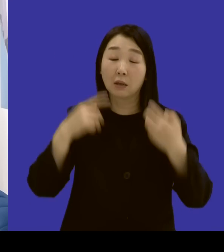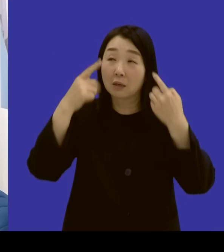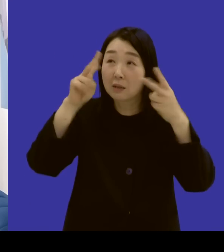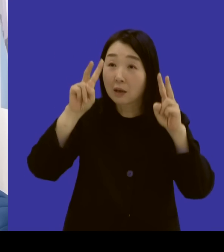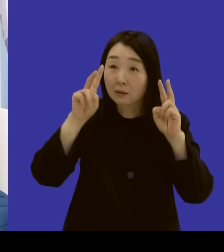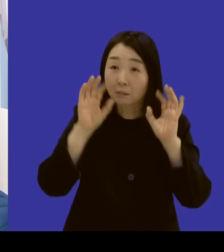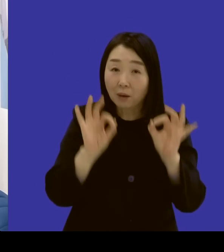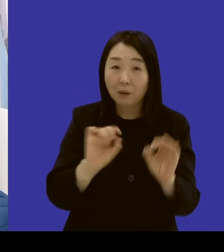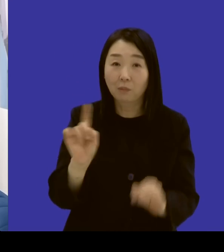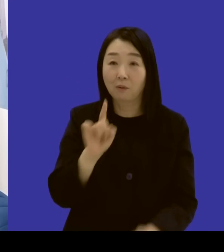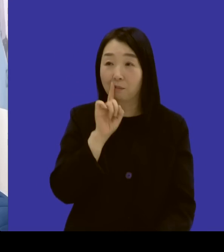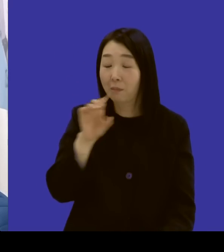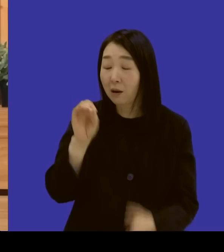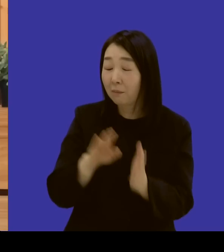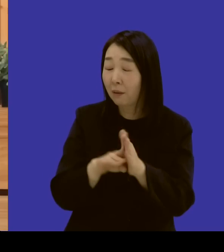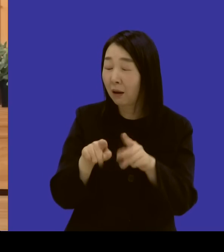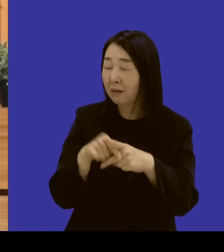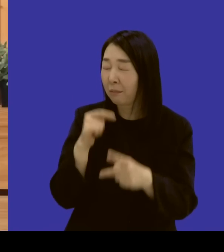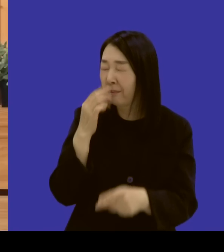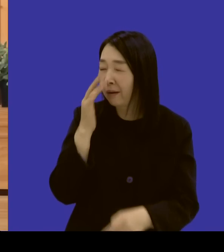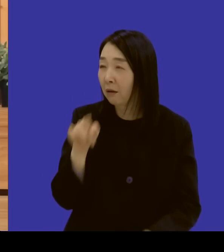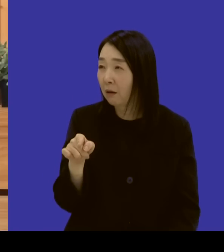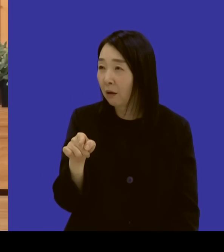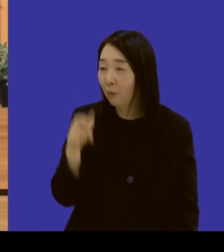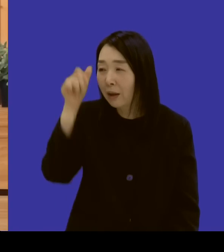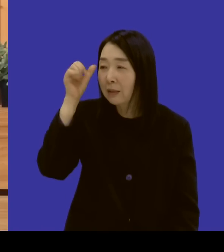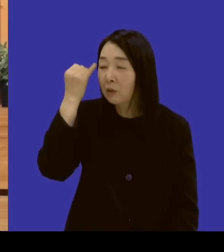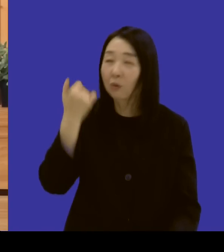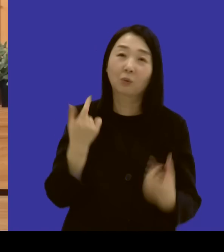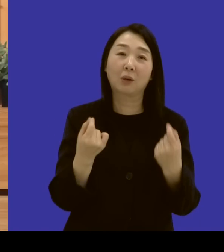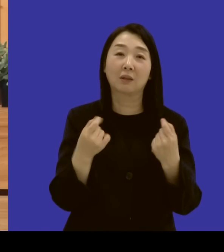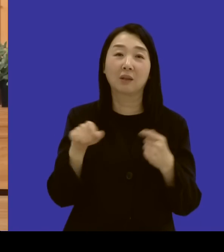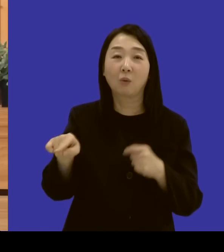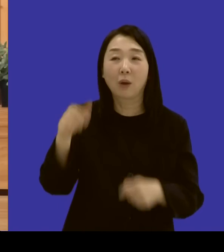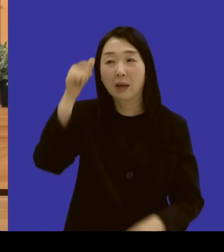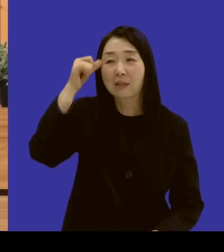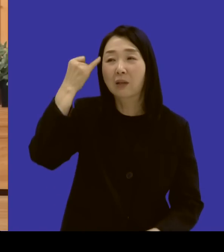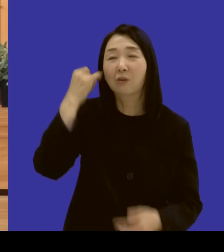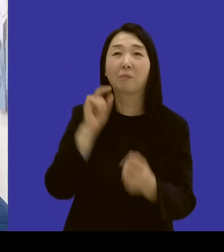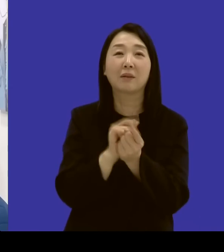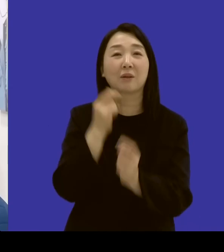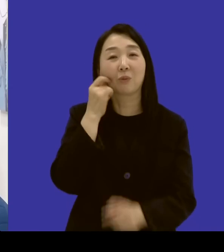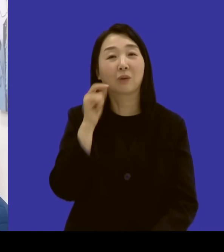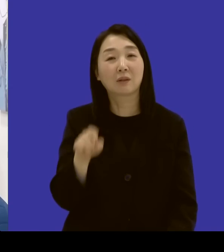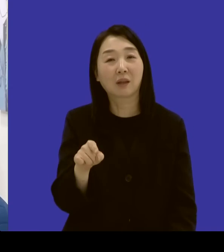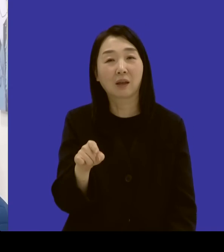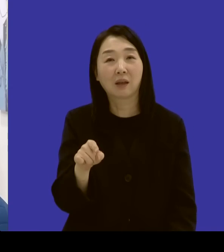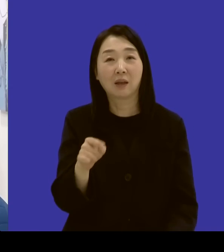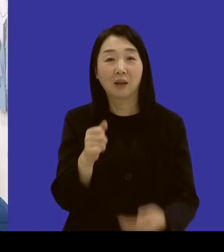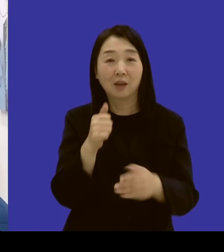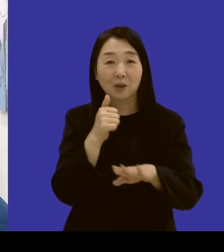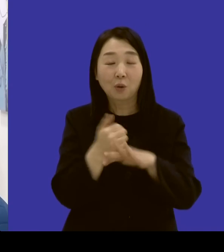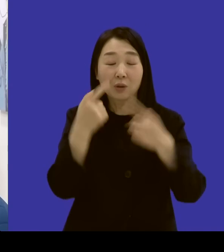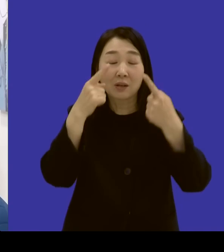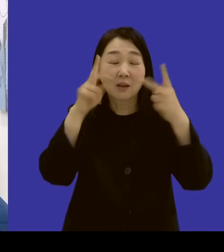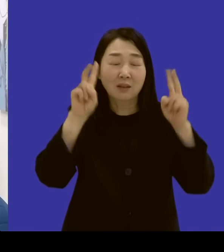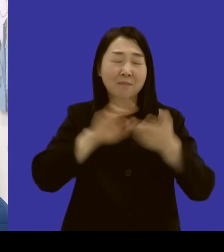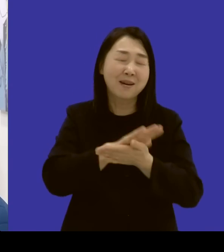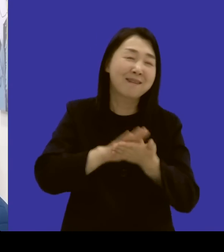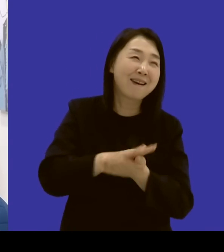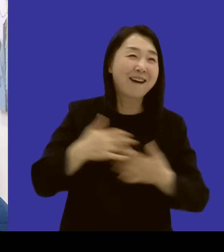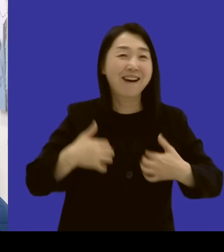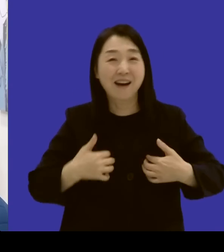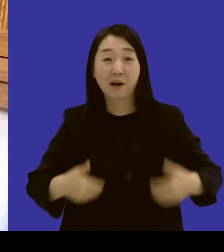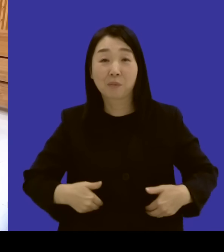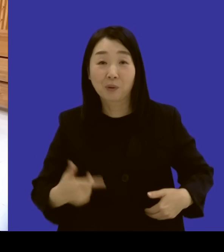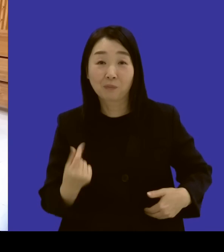없는 거예요. 아무리 말을 해도 못 알아들어요. 사춘기 맞아요. 애들 같은 거. 맞아요. 얘네들은 사춘기를 못 겪었어요. 맞아요. 그래서 1, 2학년 때 한껏 놀아야 되는 거예요. 맞아요. 한풀이